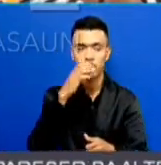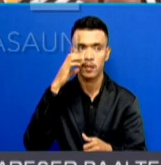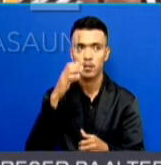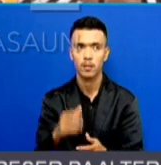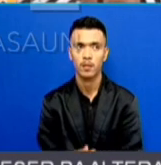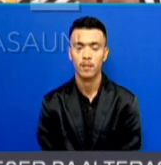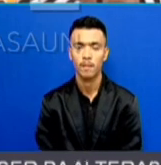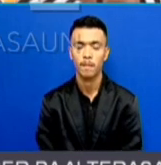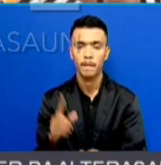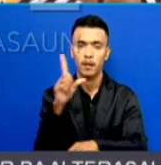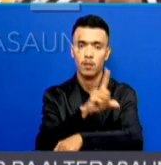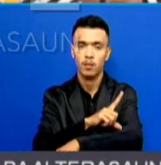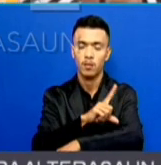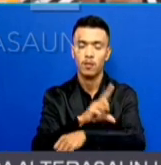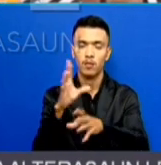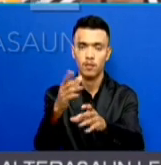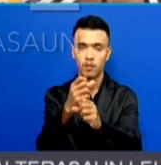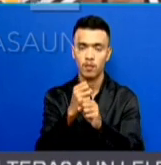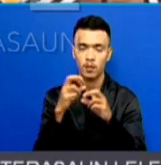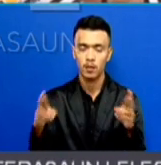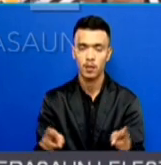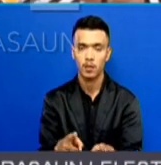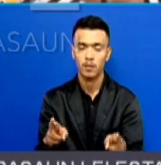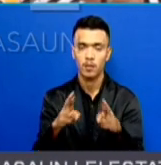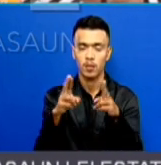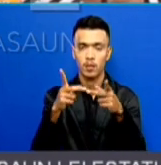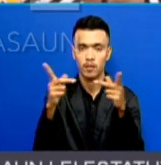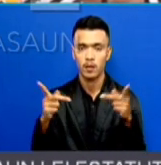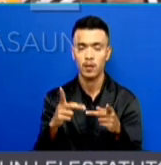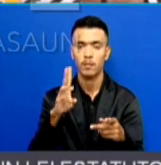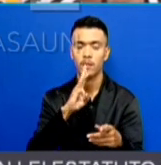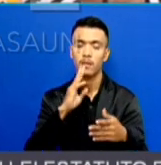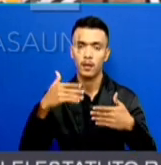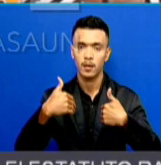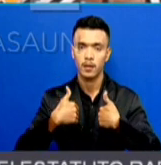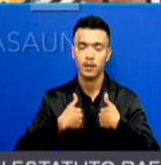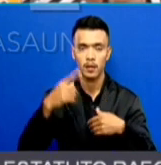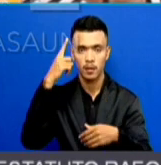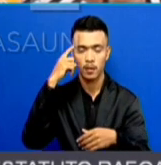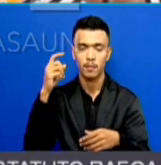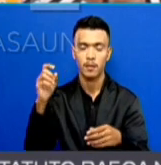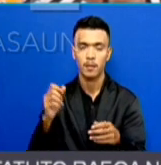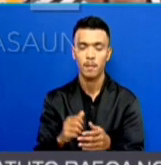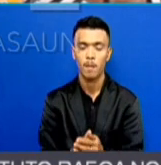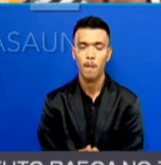ami kuri hemota kuruba fati sernebe mo beia. Tamba bairune be labele tamba